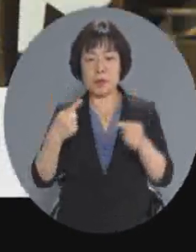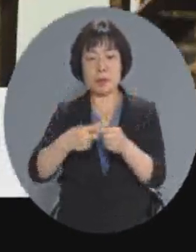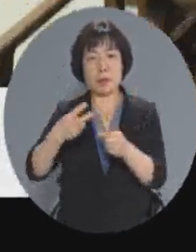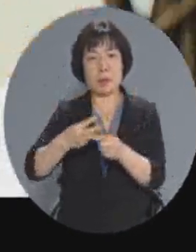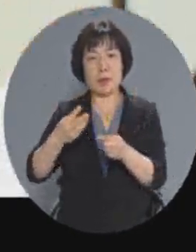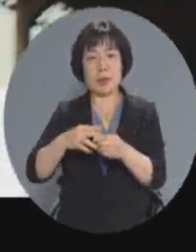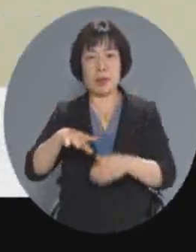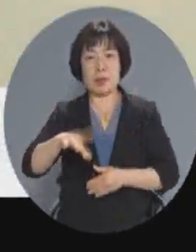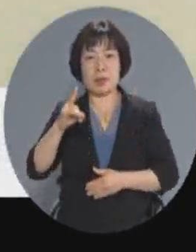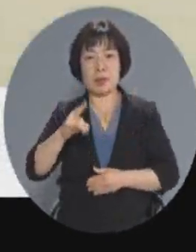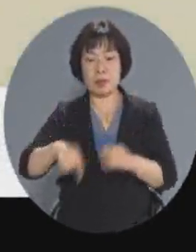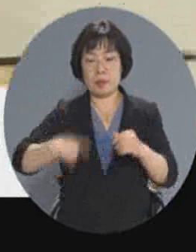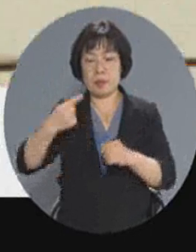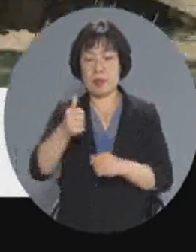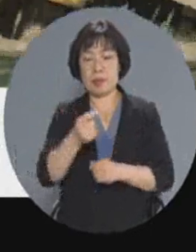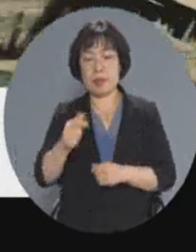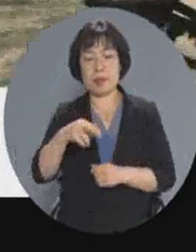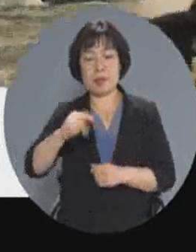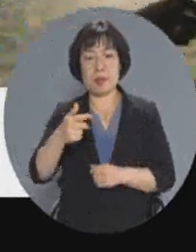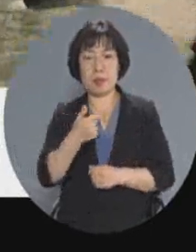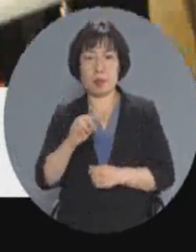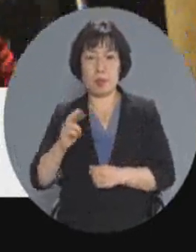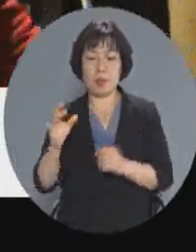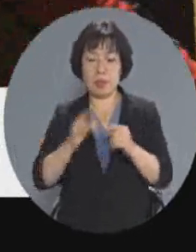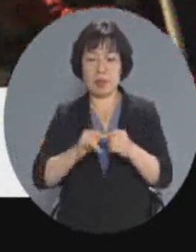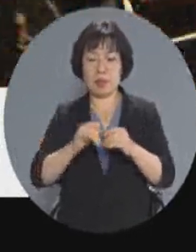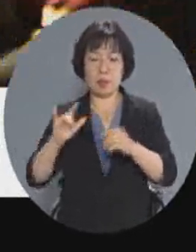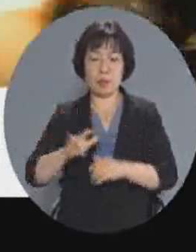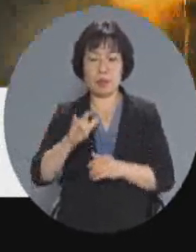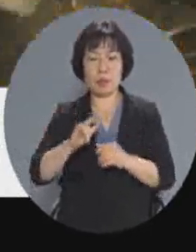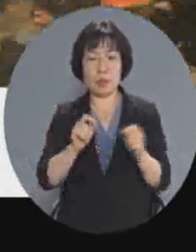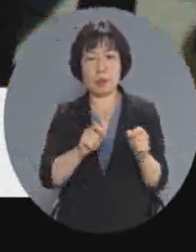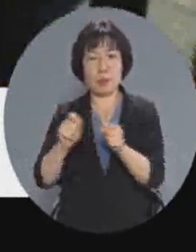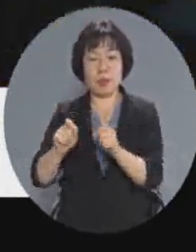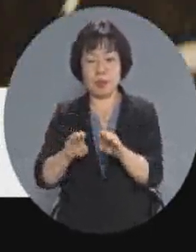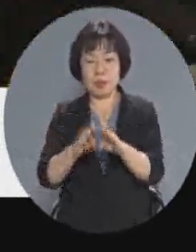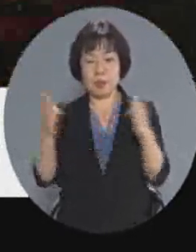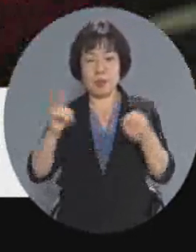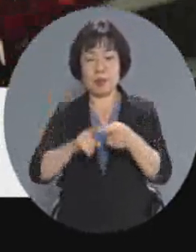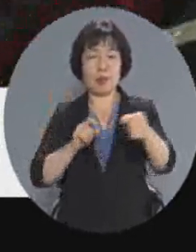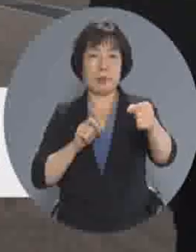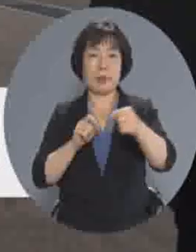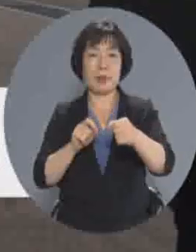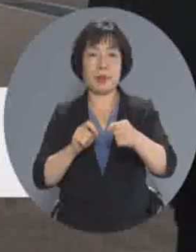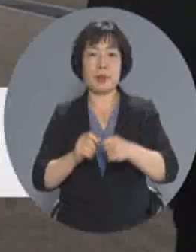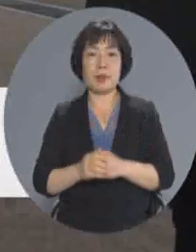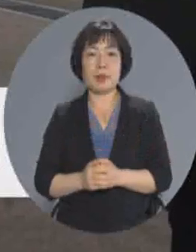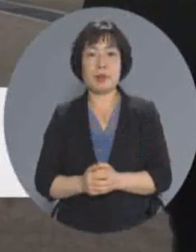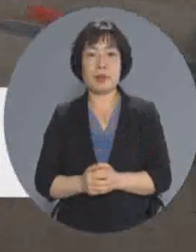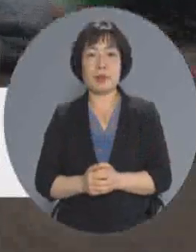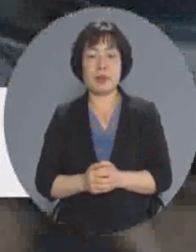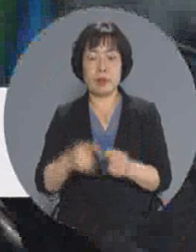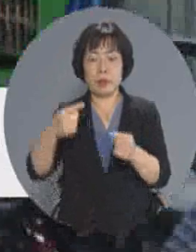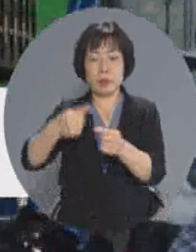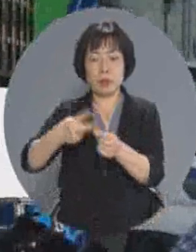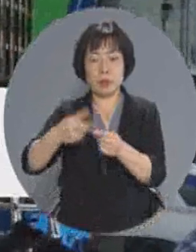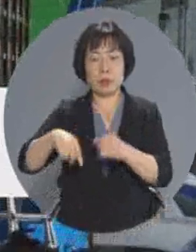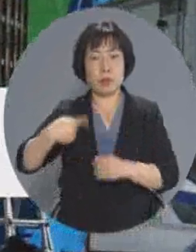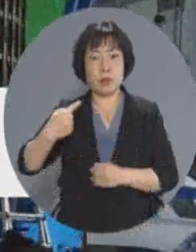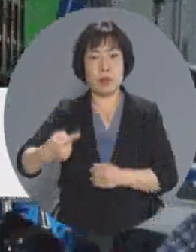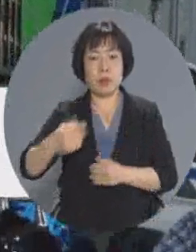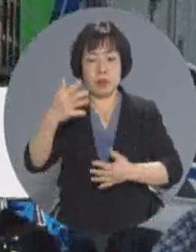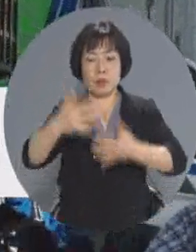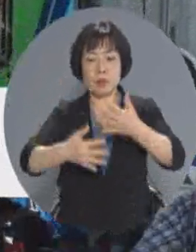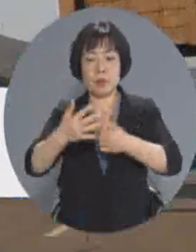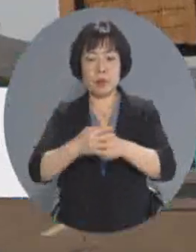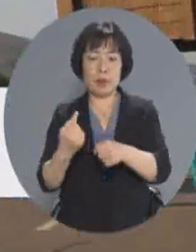편으로 후속작인 한산과 노량은 코로나19로 미뤘던 개봉을 앞두고 있습니다. 이 두 편의 후속작은